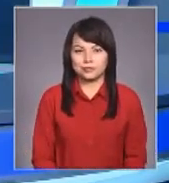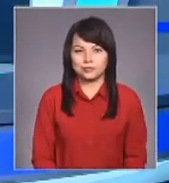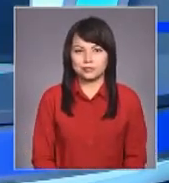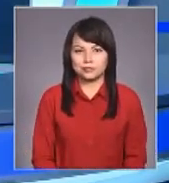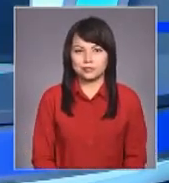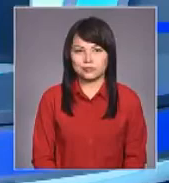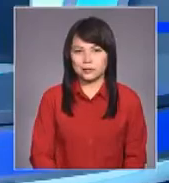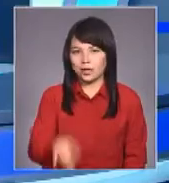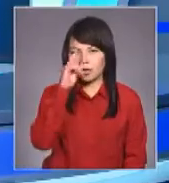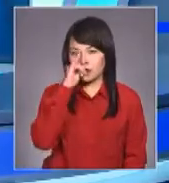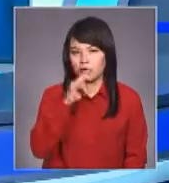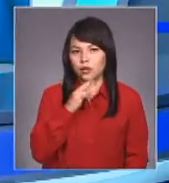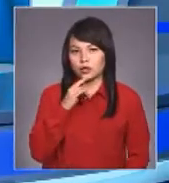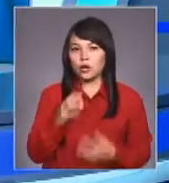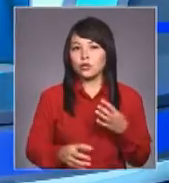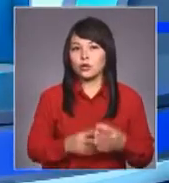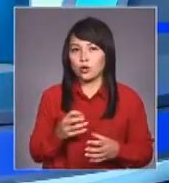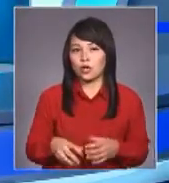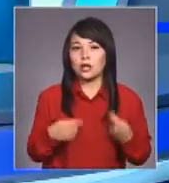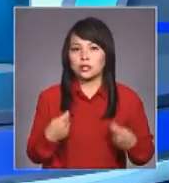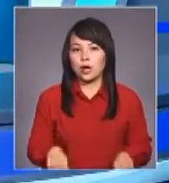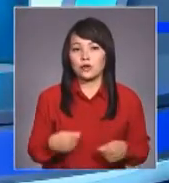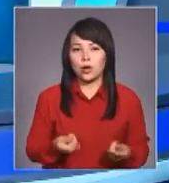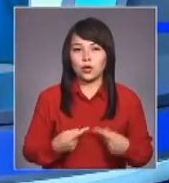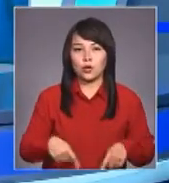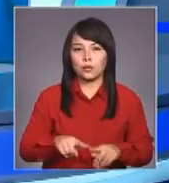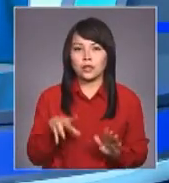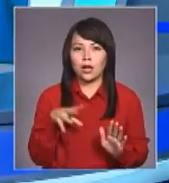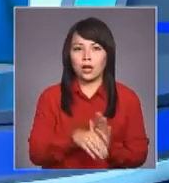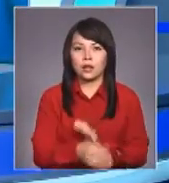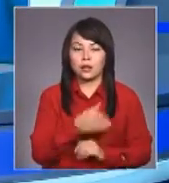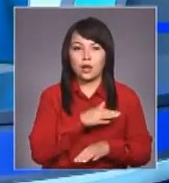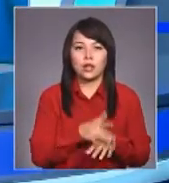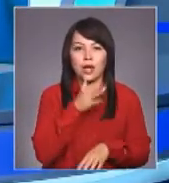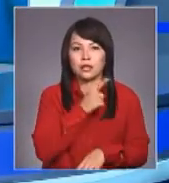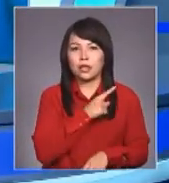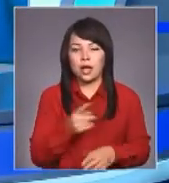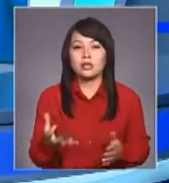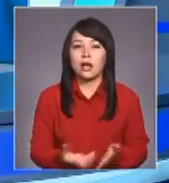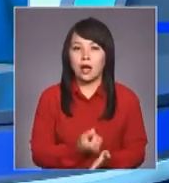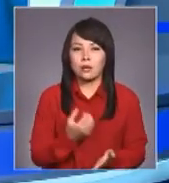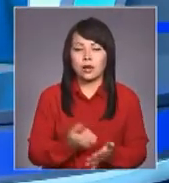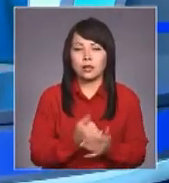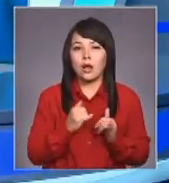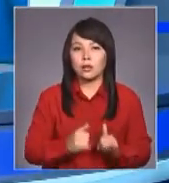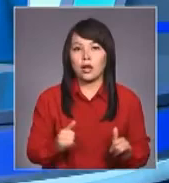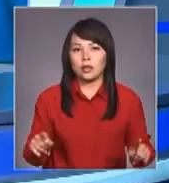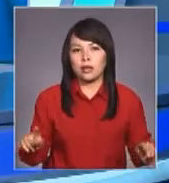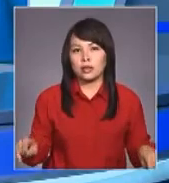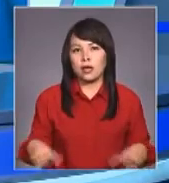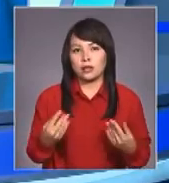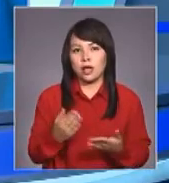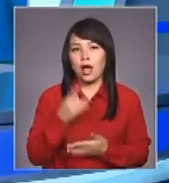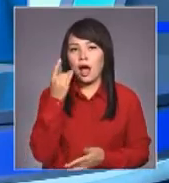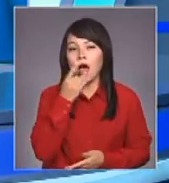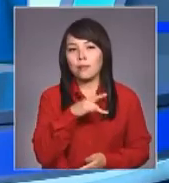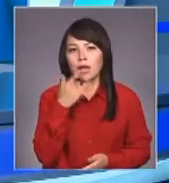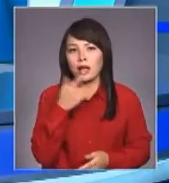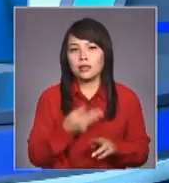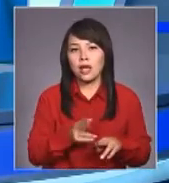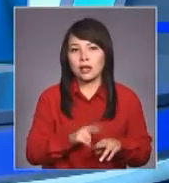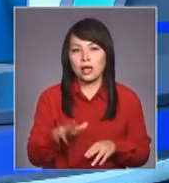Армысыздар. Қазақстанның дүниежүзілік сауда ұйымына кіруі ұзақ жылдар бойғы табысты өркендеудің нәтижесі. Америкалық